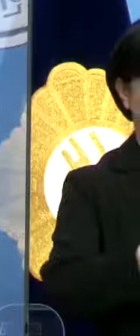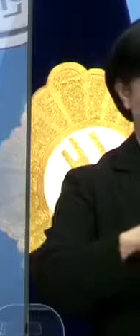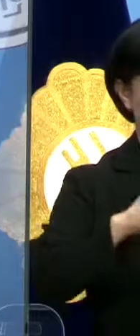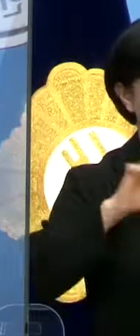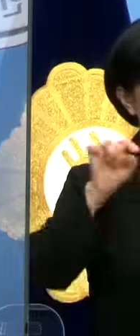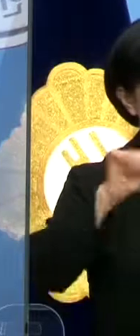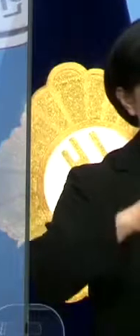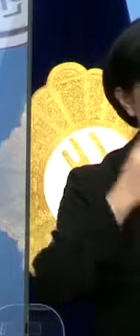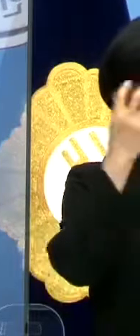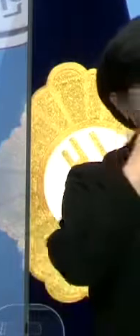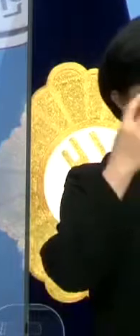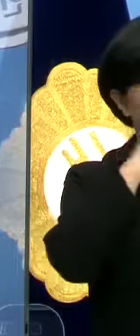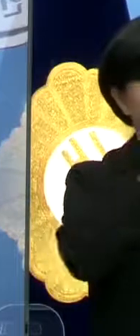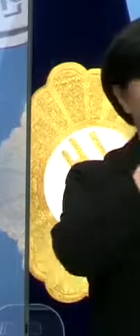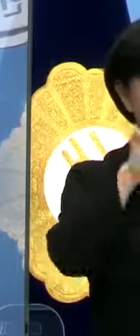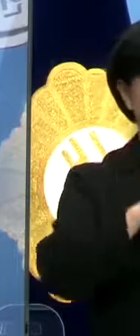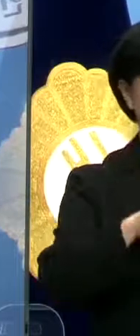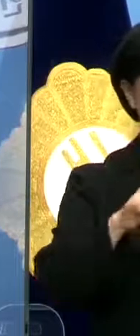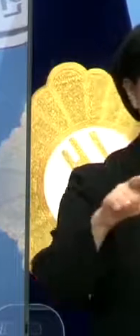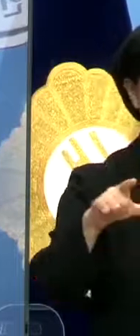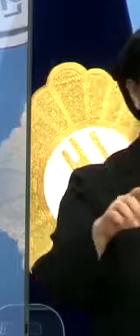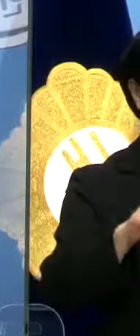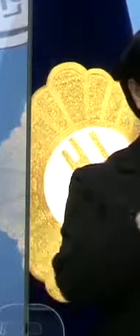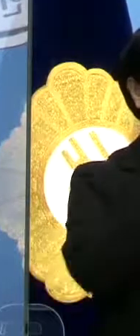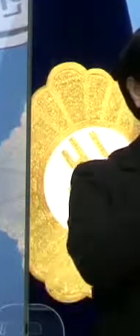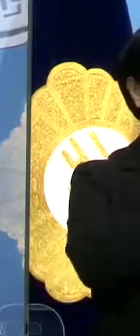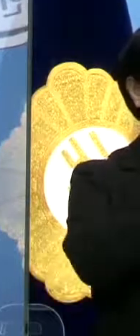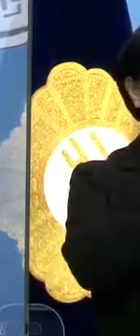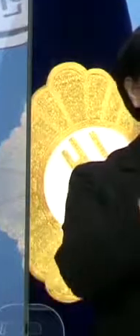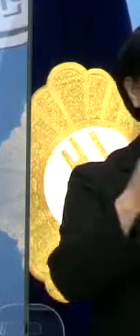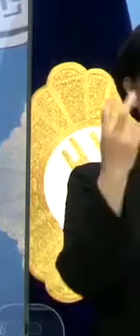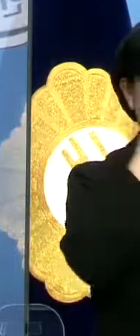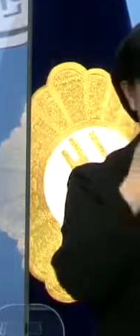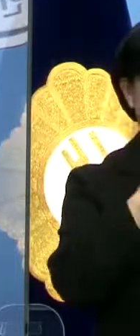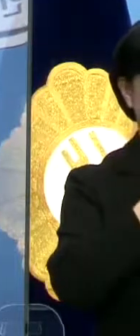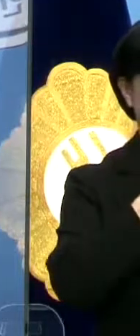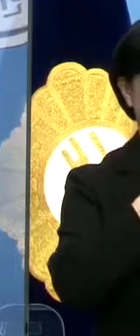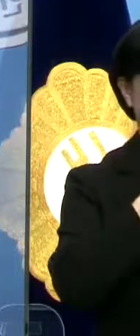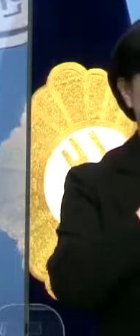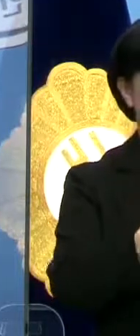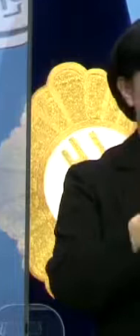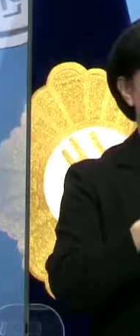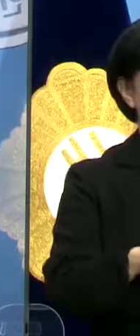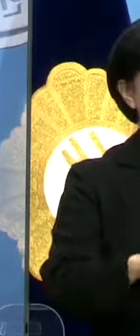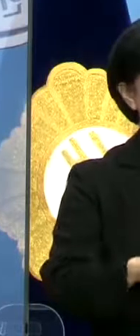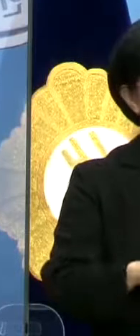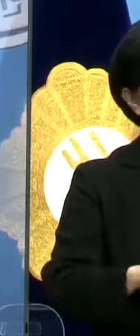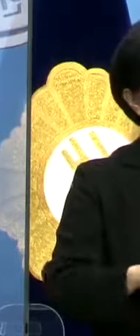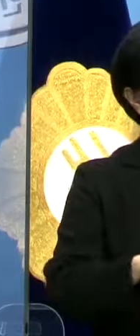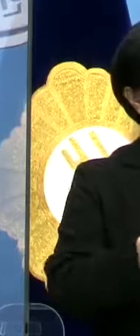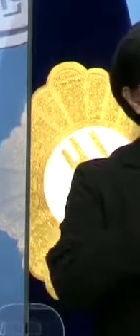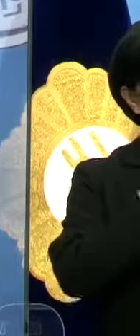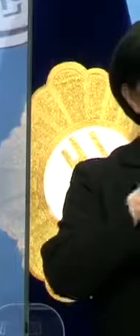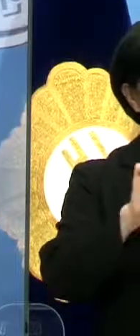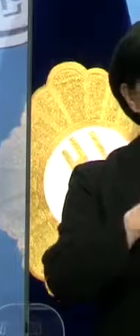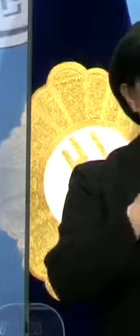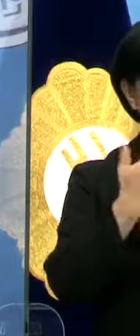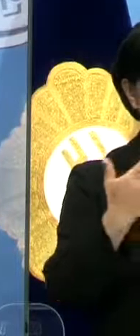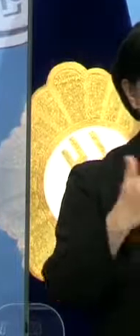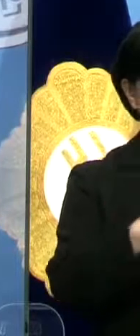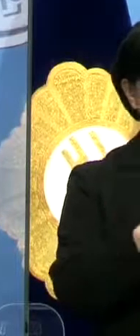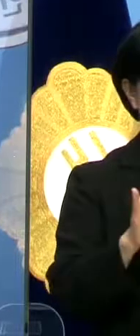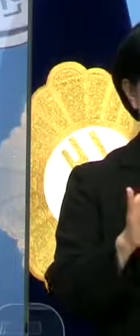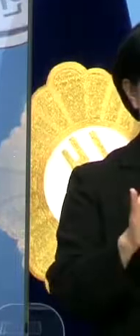행정사무감사 가 진행 중에 있습니다 원래 벽 10명의 원이 있어야 하지만 현재 100 9명의 원이 있습니다 그